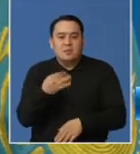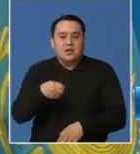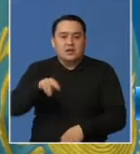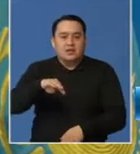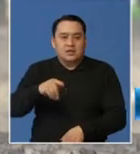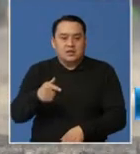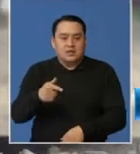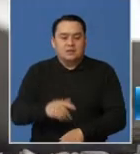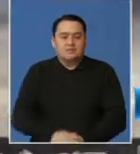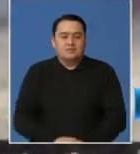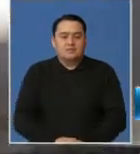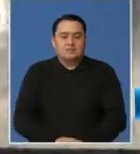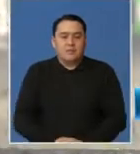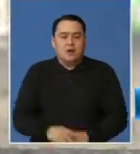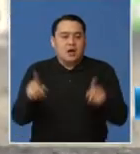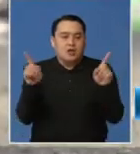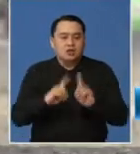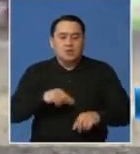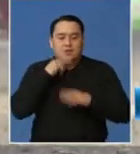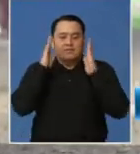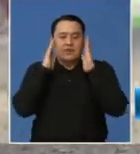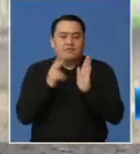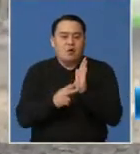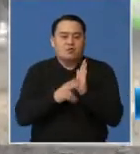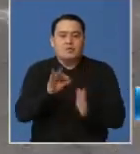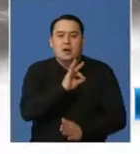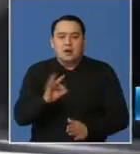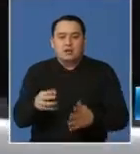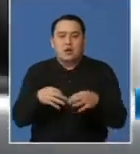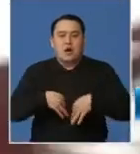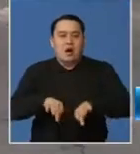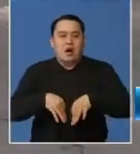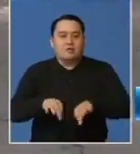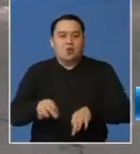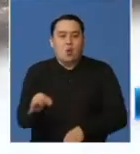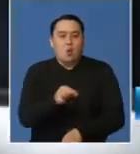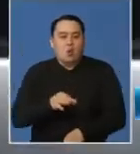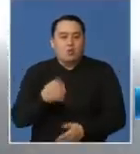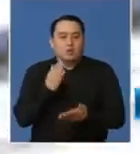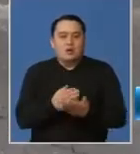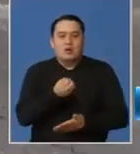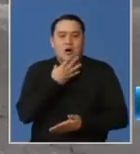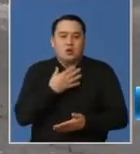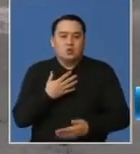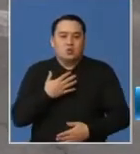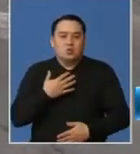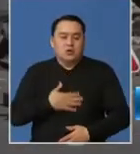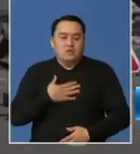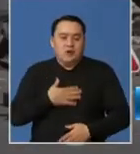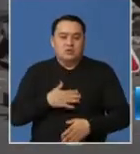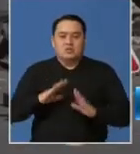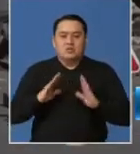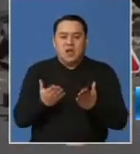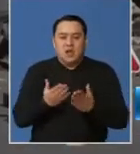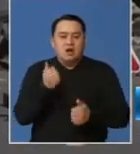миллиарда тенге. Инфраструктуре особое внимание. Почти 80% автомобильных дорог области находятся в хорошем и удовлетворительном